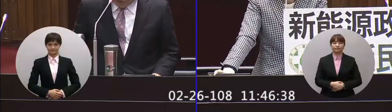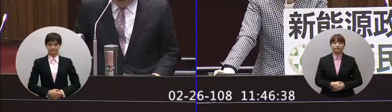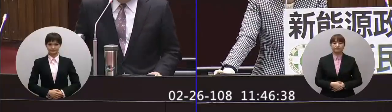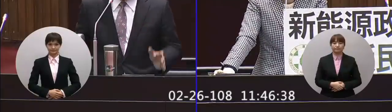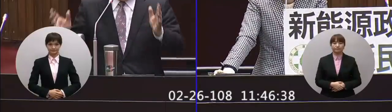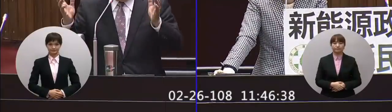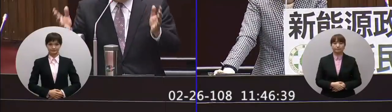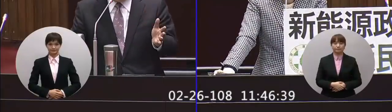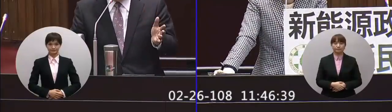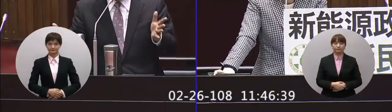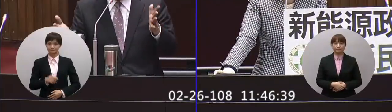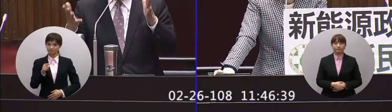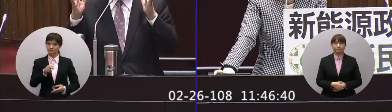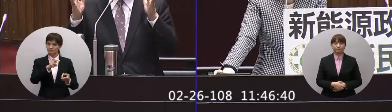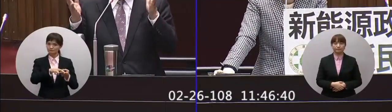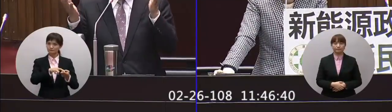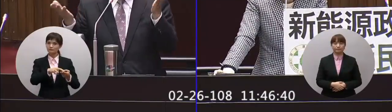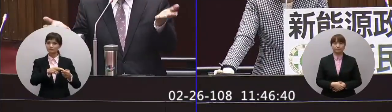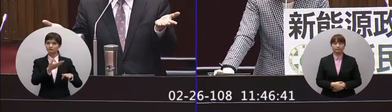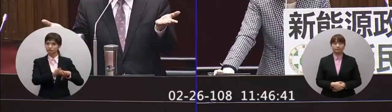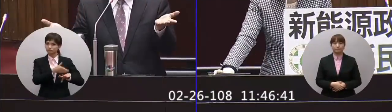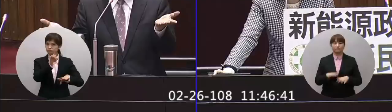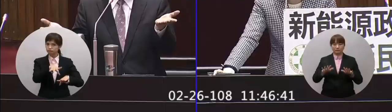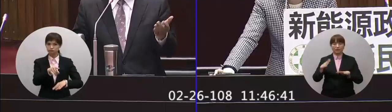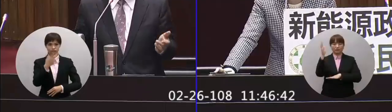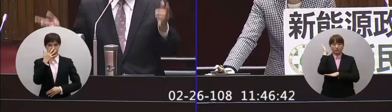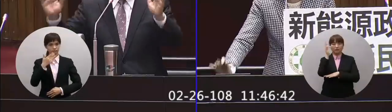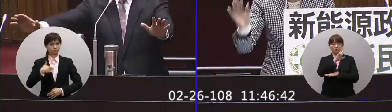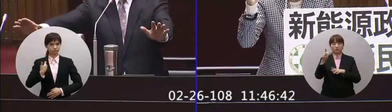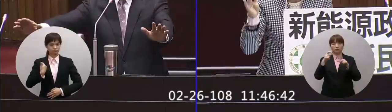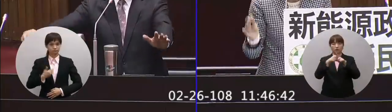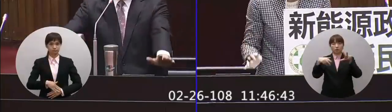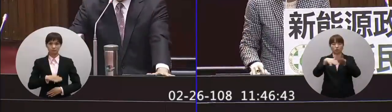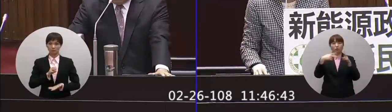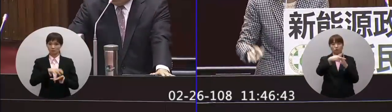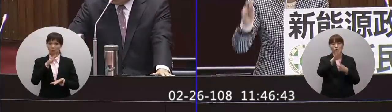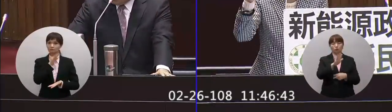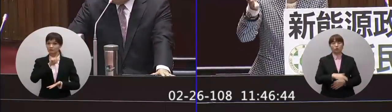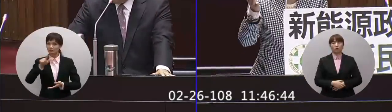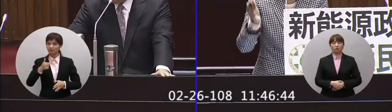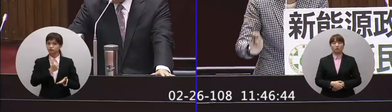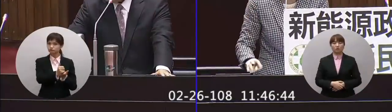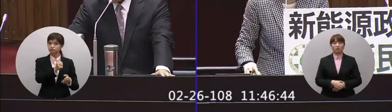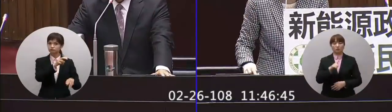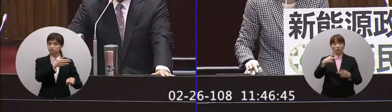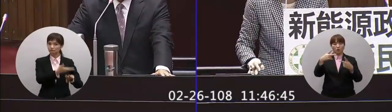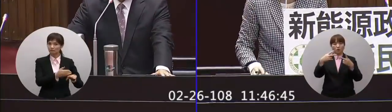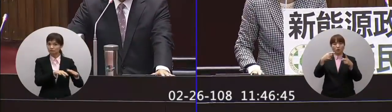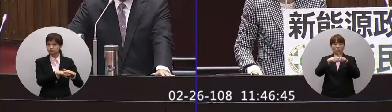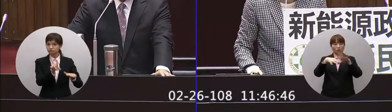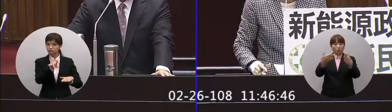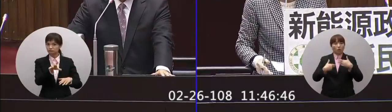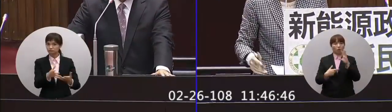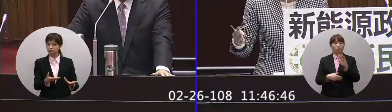不晓得他有什么地点，我现在就 他已经正式行文 了，这些核废料的地点 你有没有，你有没有接到这个公